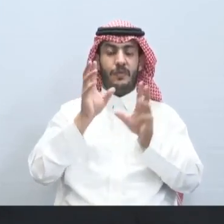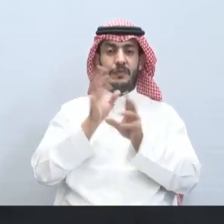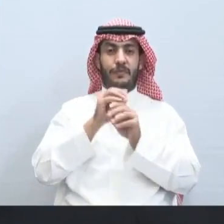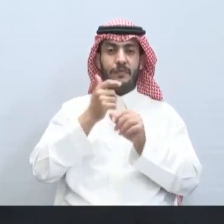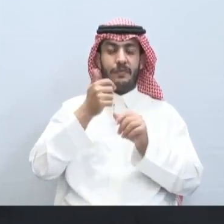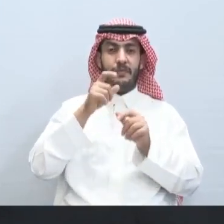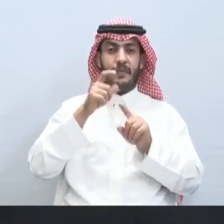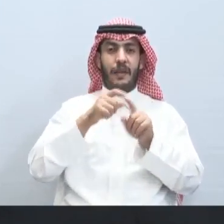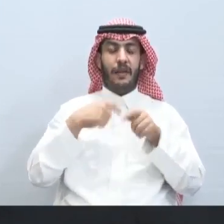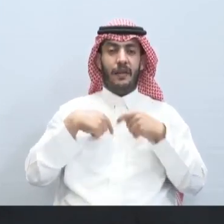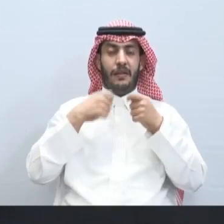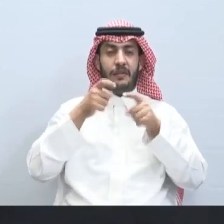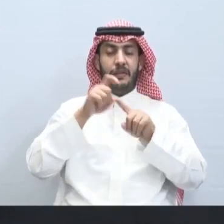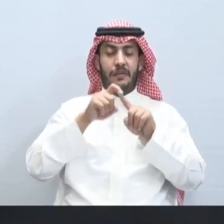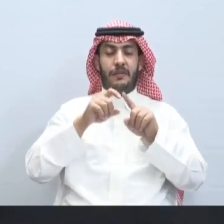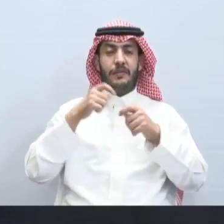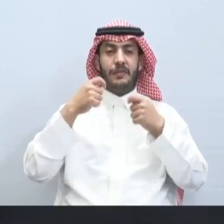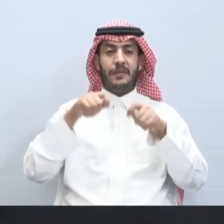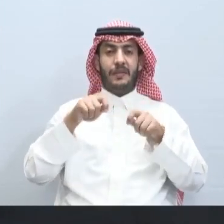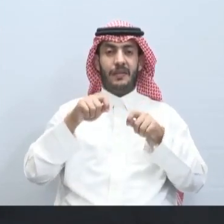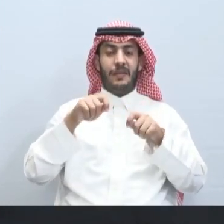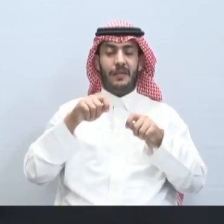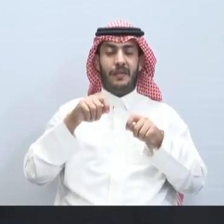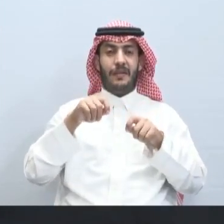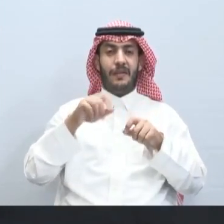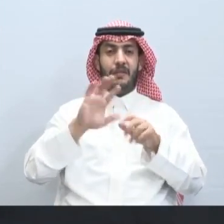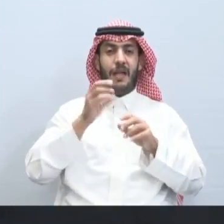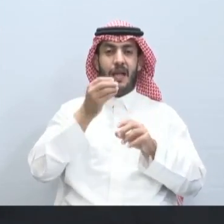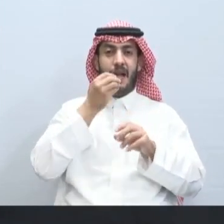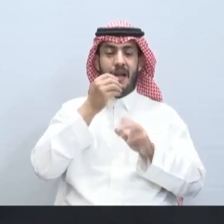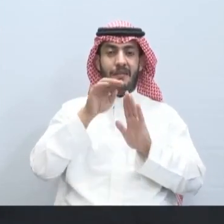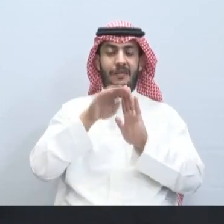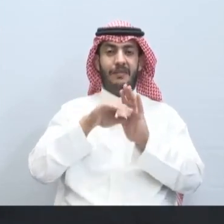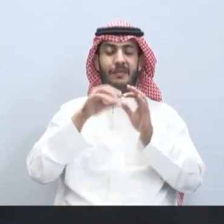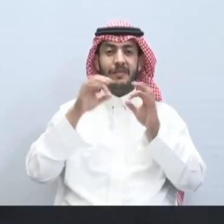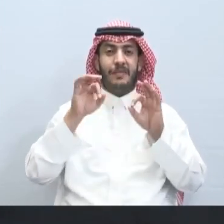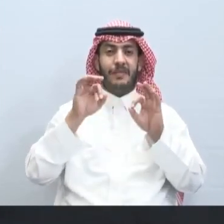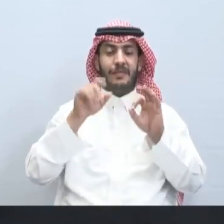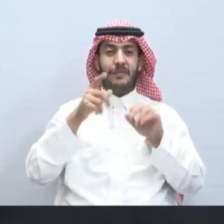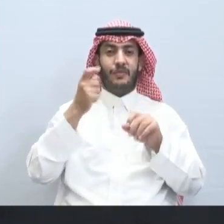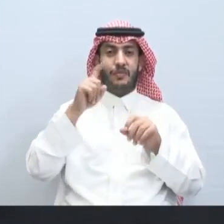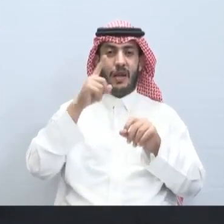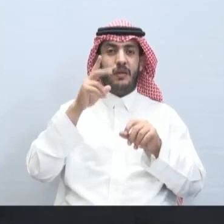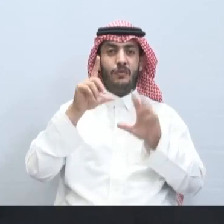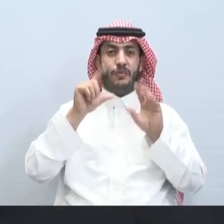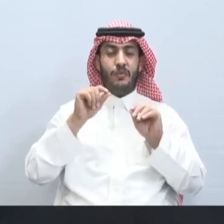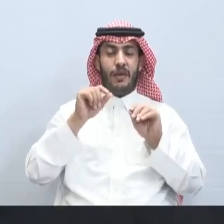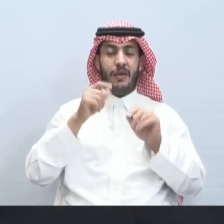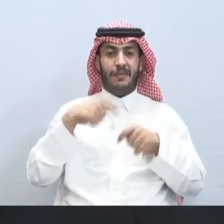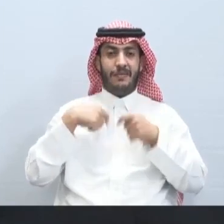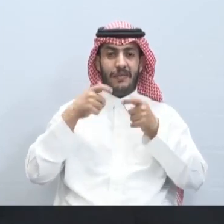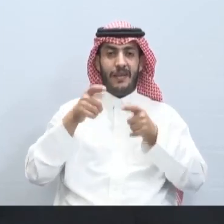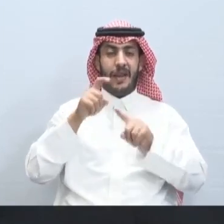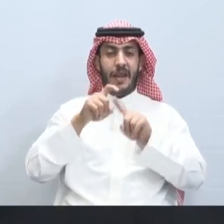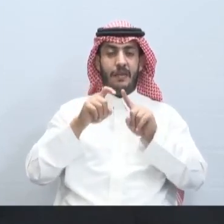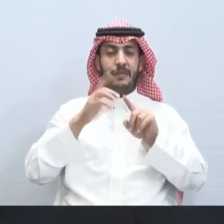كم كم يدفع المستهلكون مثلا لشراء مثلا الطعام او الاغذيه في خلال شهر او خلال اسبوع او خلال فتره او